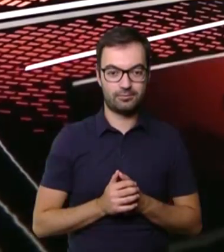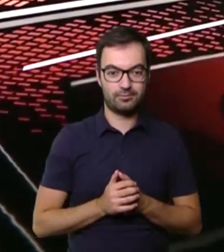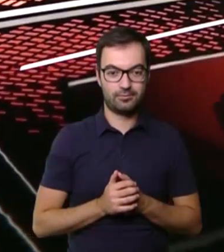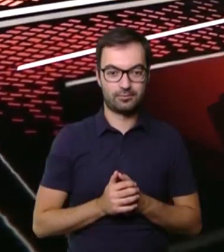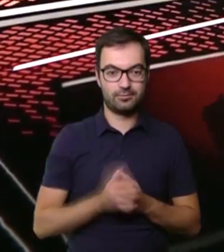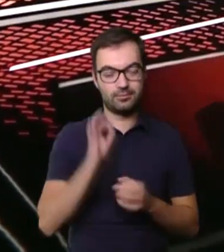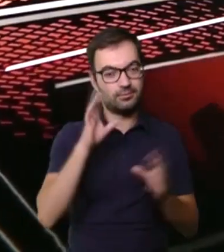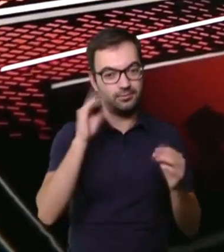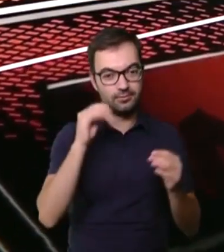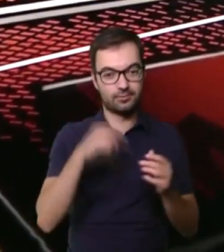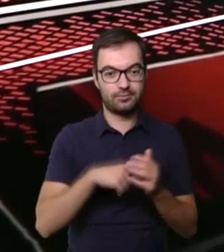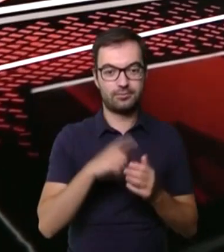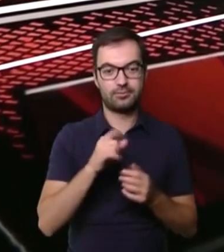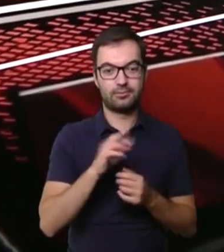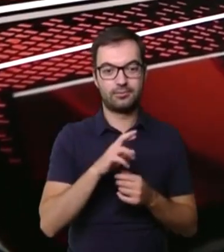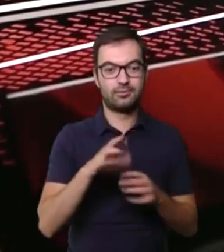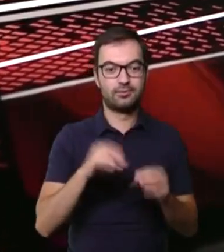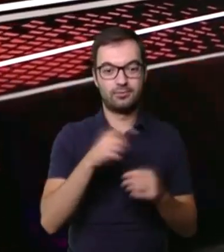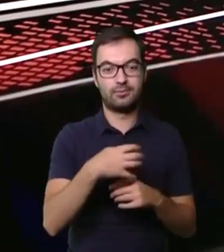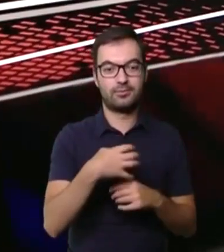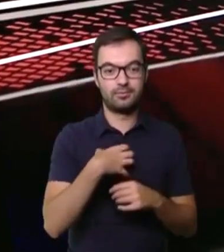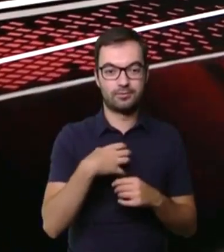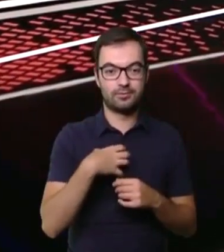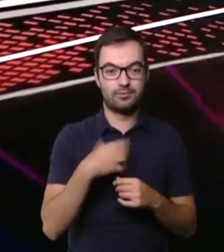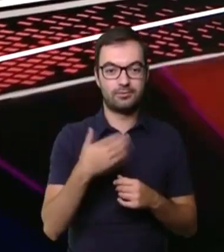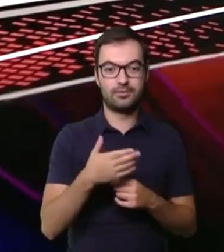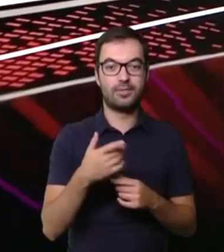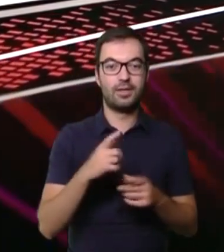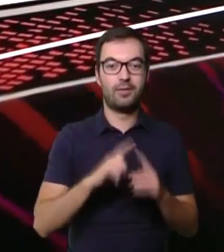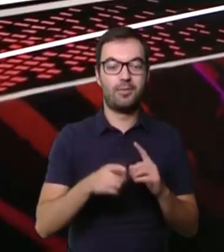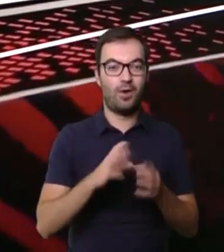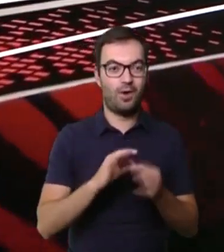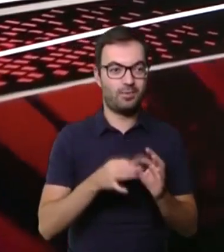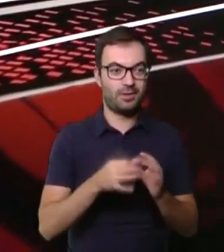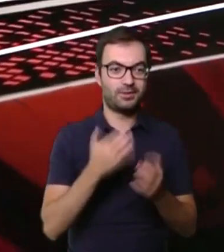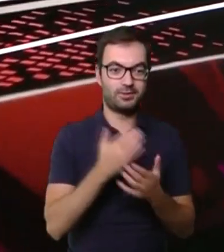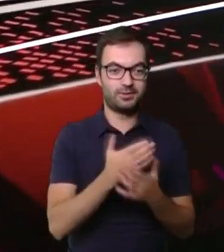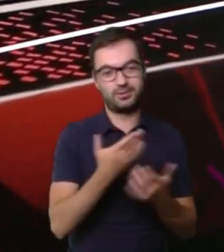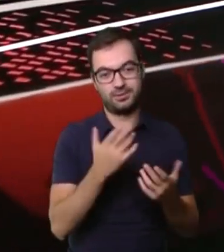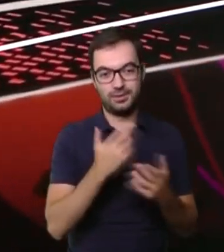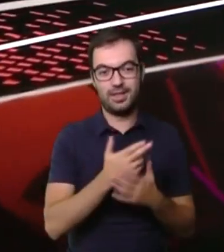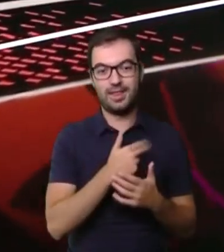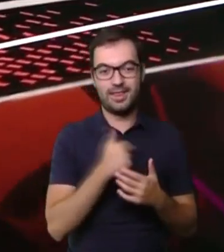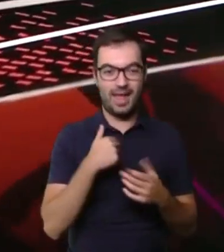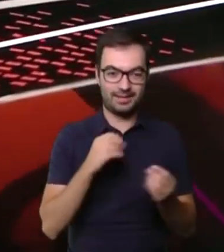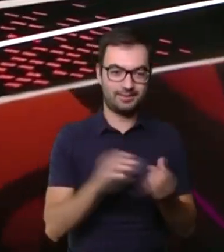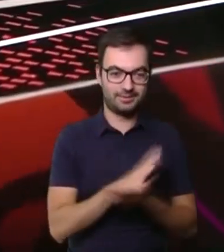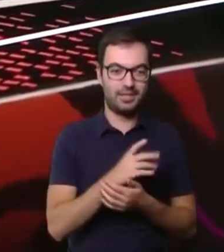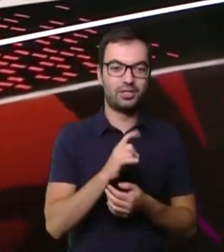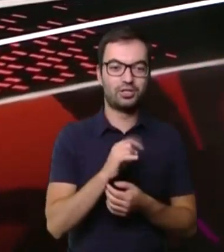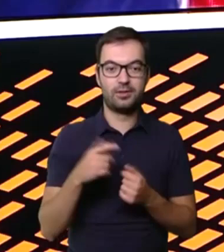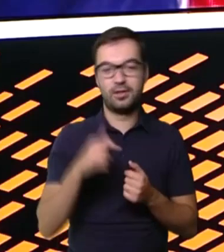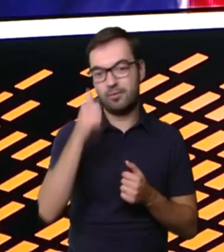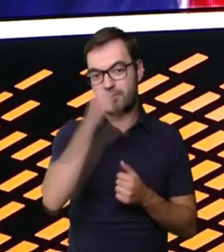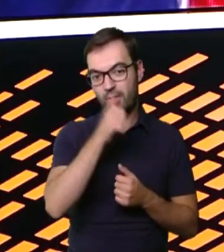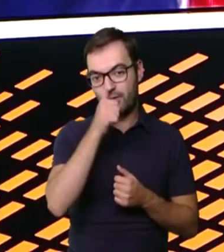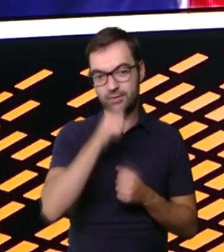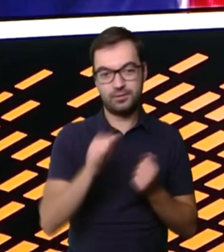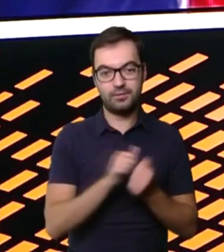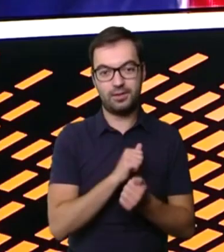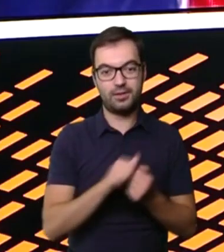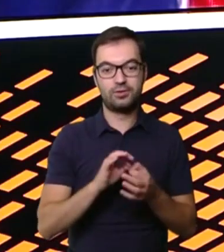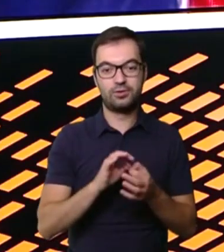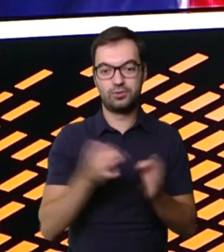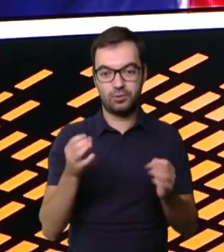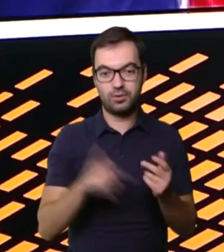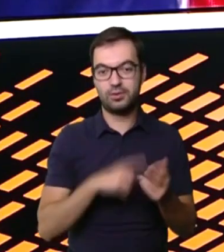Dobry wieczór. Pozwól, Piotrze, że najpierw zacznę od naszego gościa, chociaż on po Igrzyskach Olimpijskich jest już jakby nasz. Krzysztof Ignaczak, były mistrz świata. Mecz o